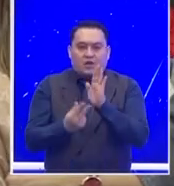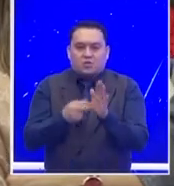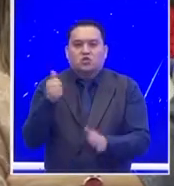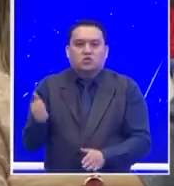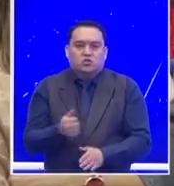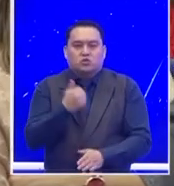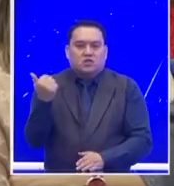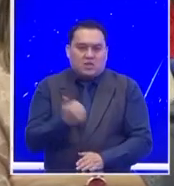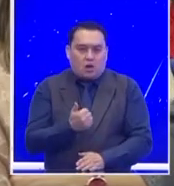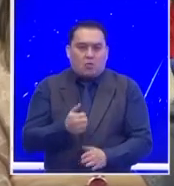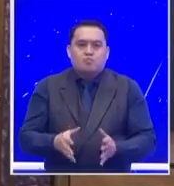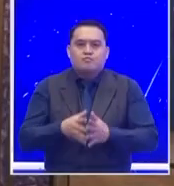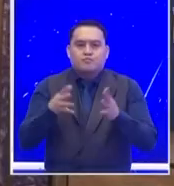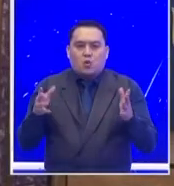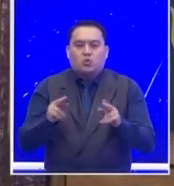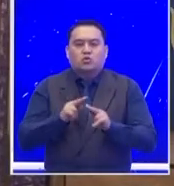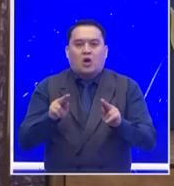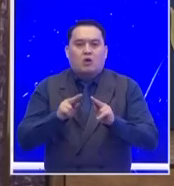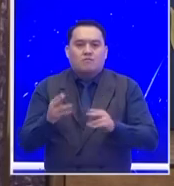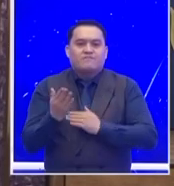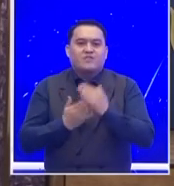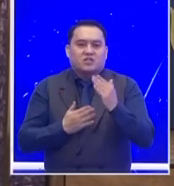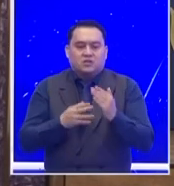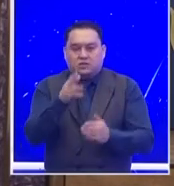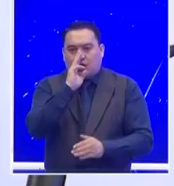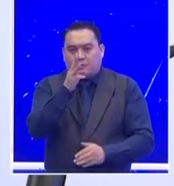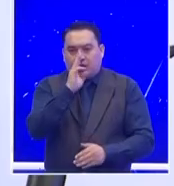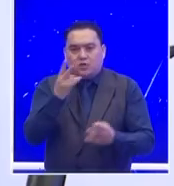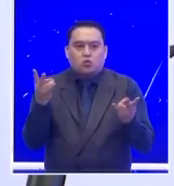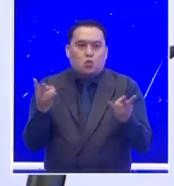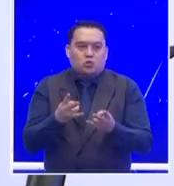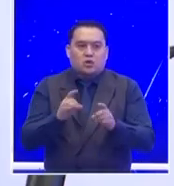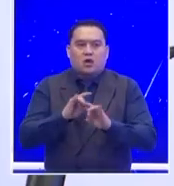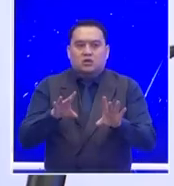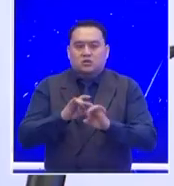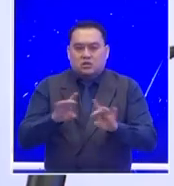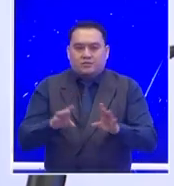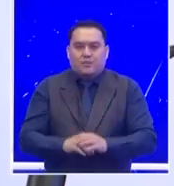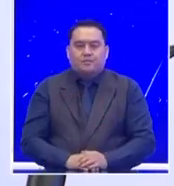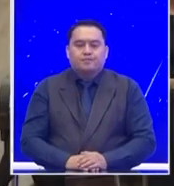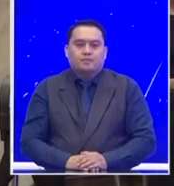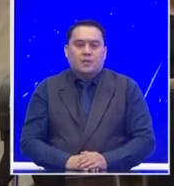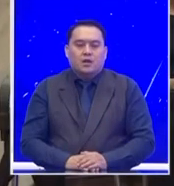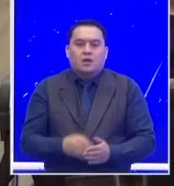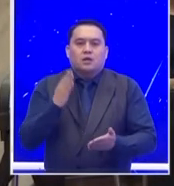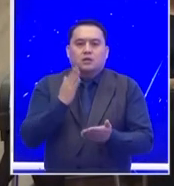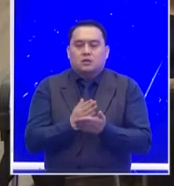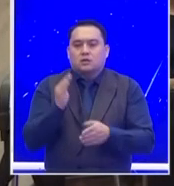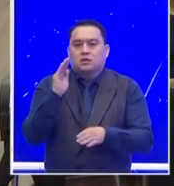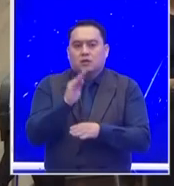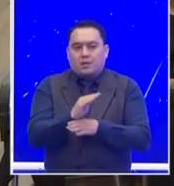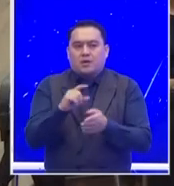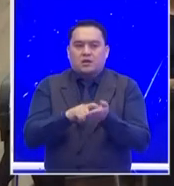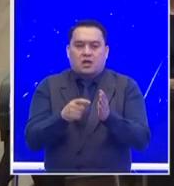18-часовую неделю. Чем больше часов преподает педагог, тем выше должна быть их зарплата, подчеркнула Айгуль Мукашева. Кроме того, предусмотрены доплаты за